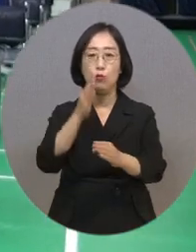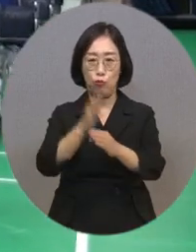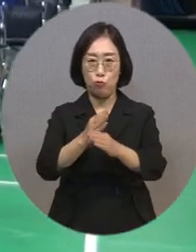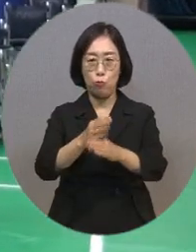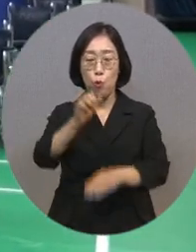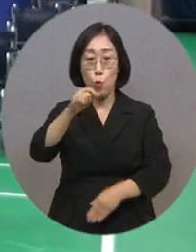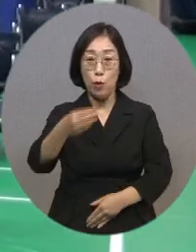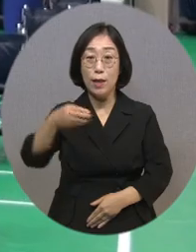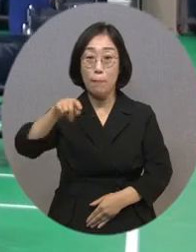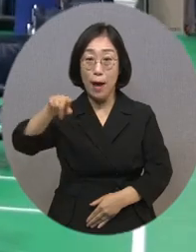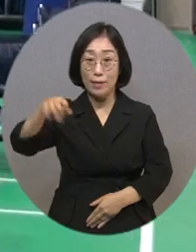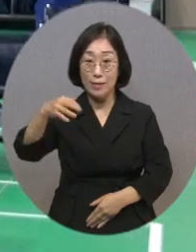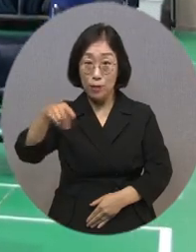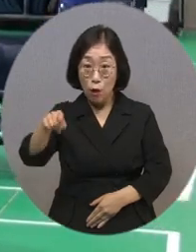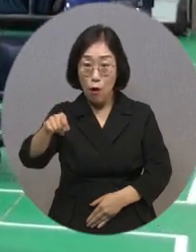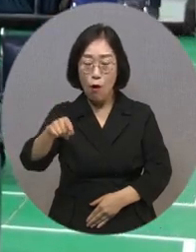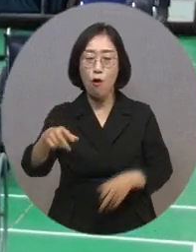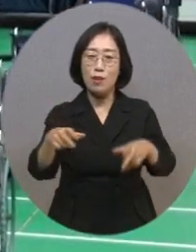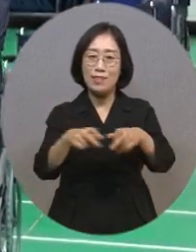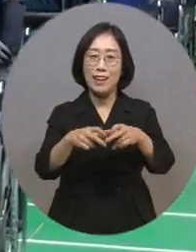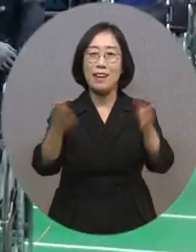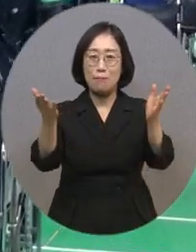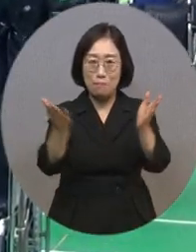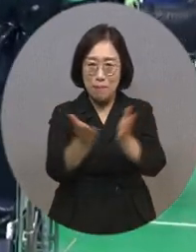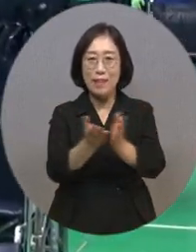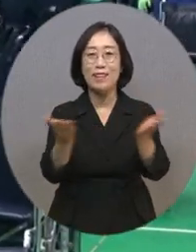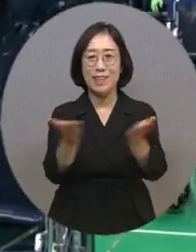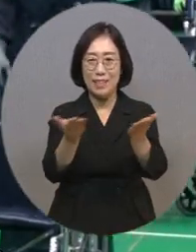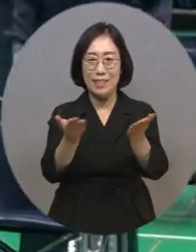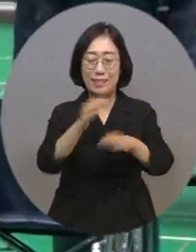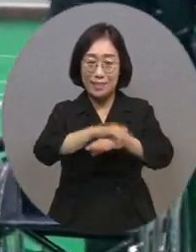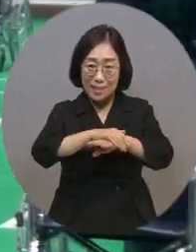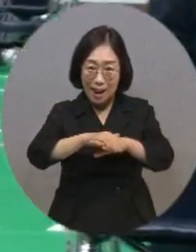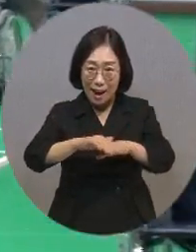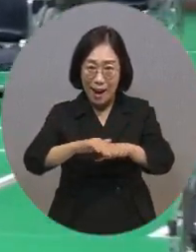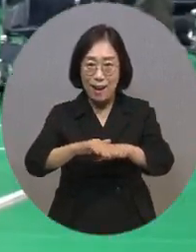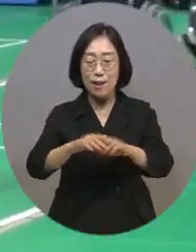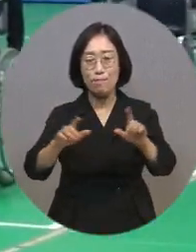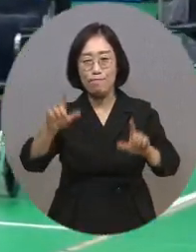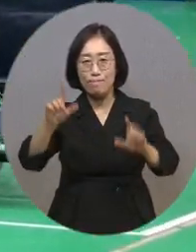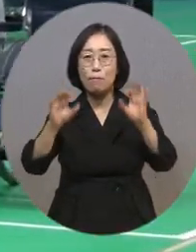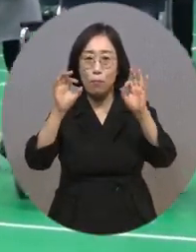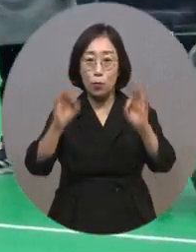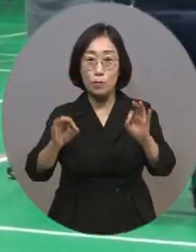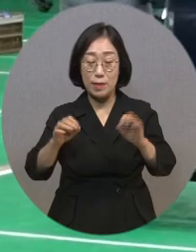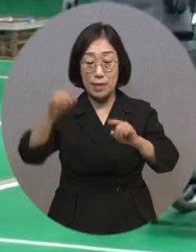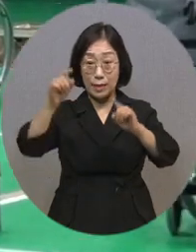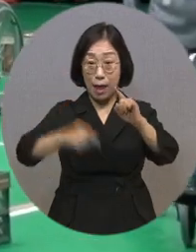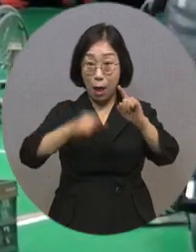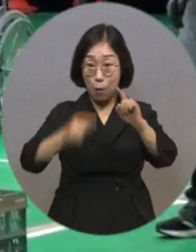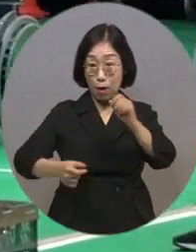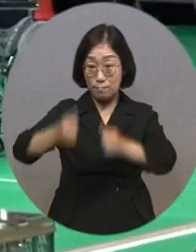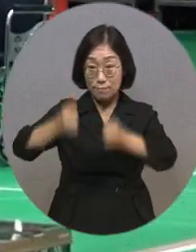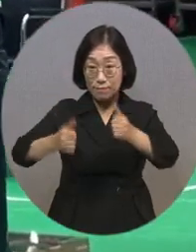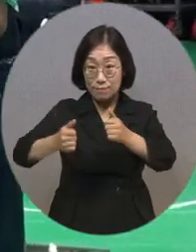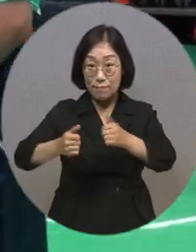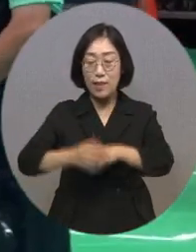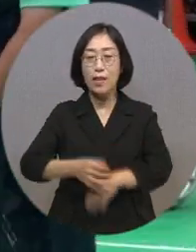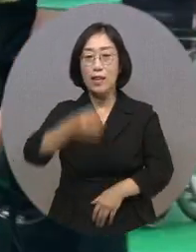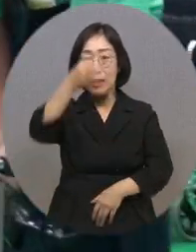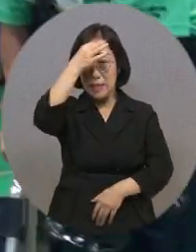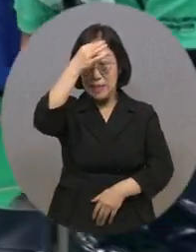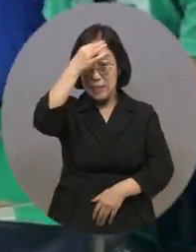휠마스터, 발달장애인에게 특화된 직무로 자리를 잡아가고 있습니다. 이 대회가 장애인